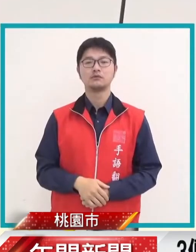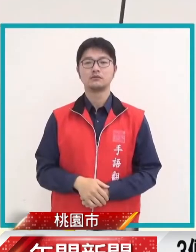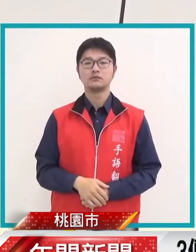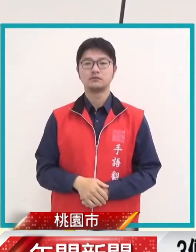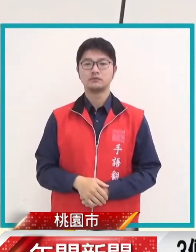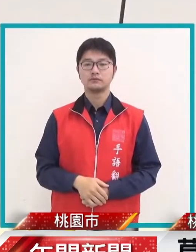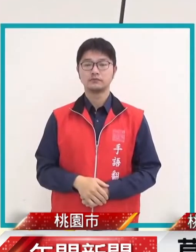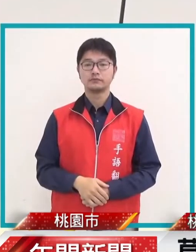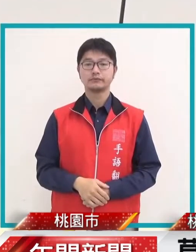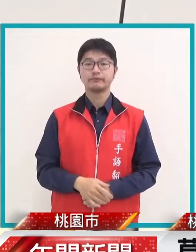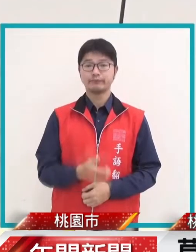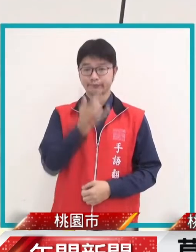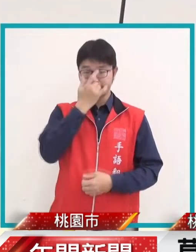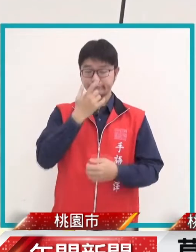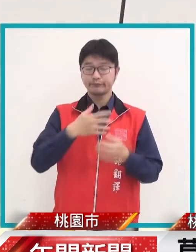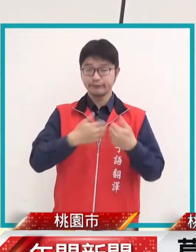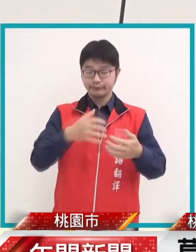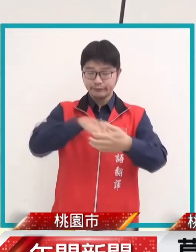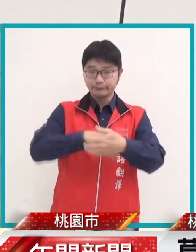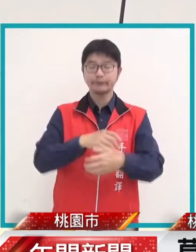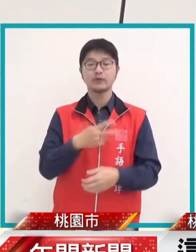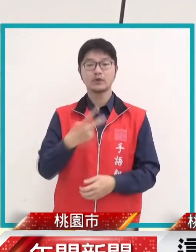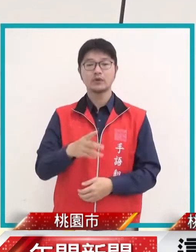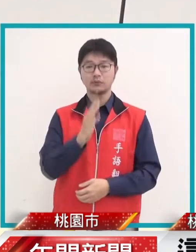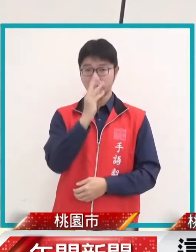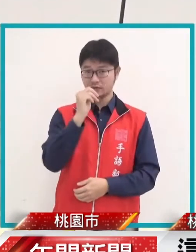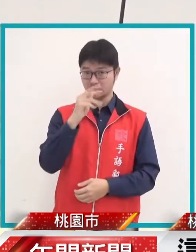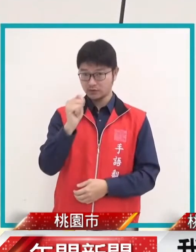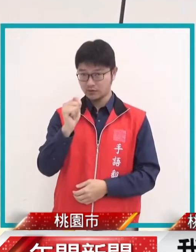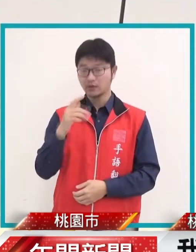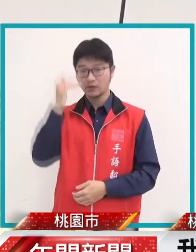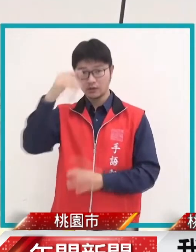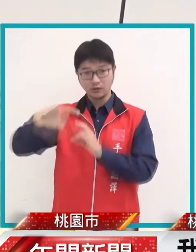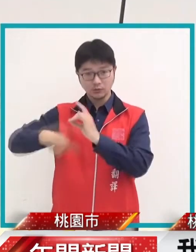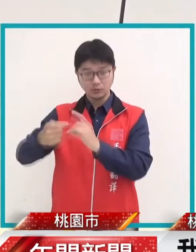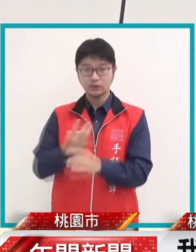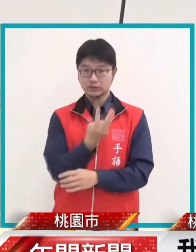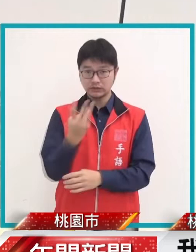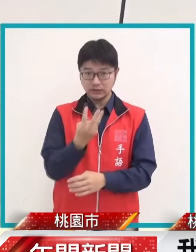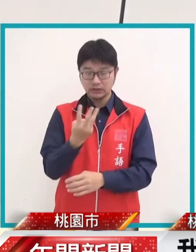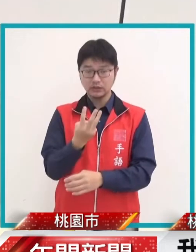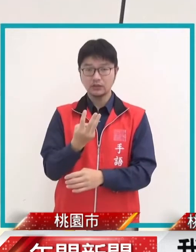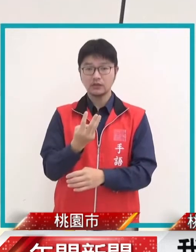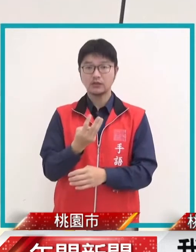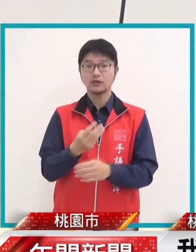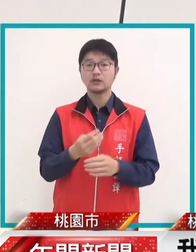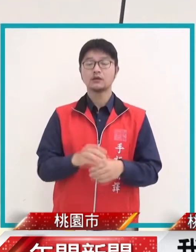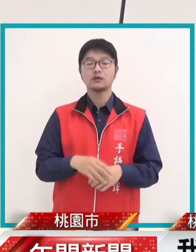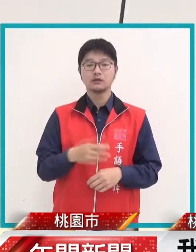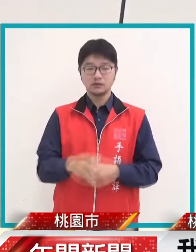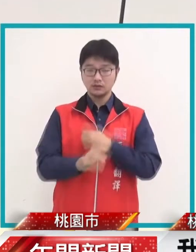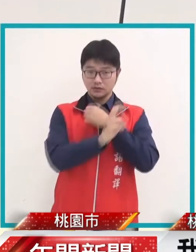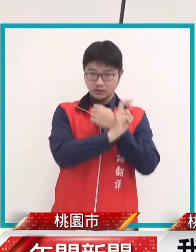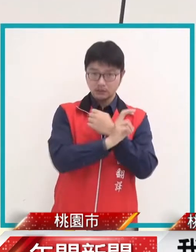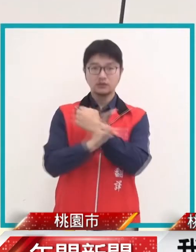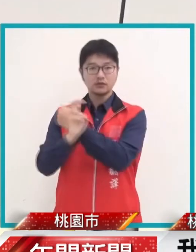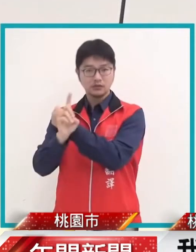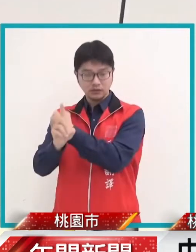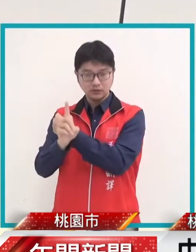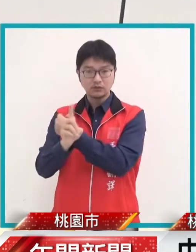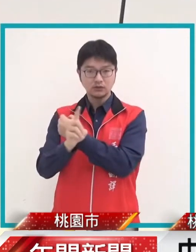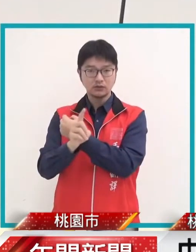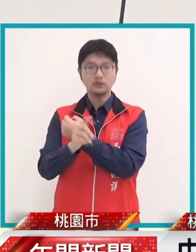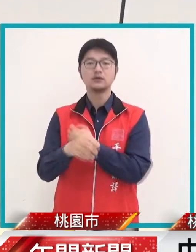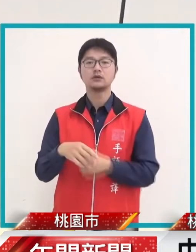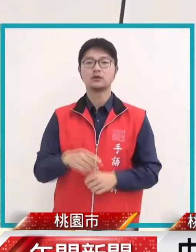莫德纳、BNT 跟高端这3种疫苗，我们在这个第20期跟21期中